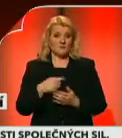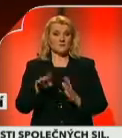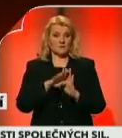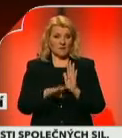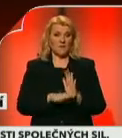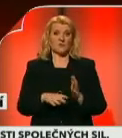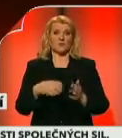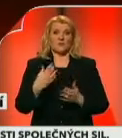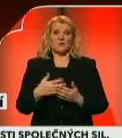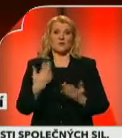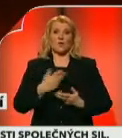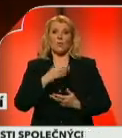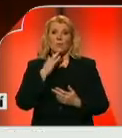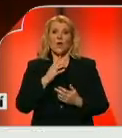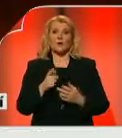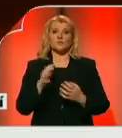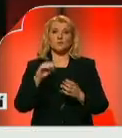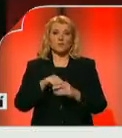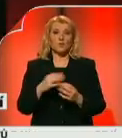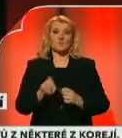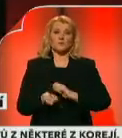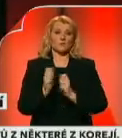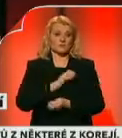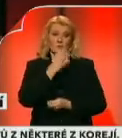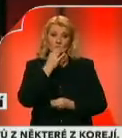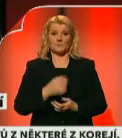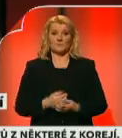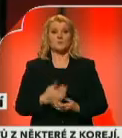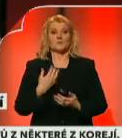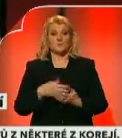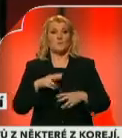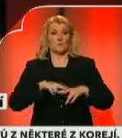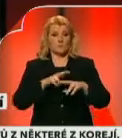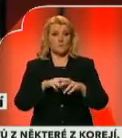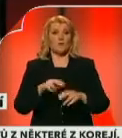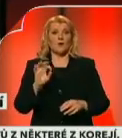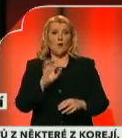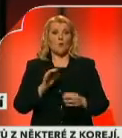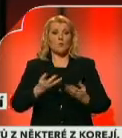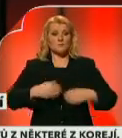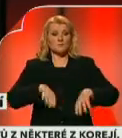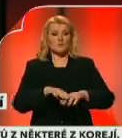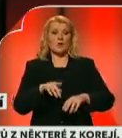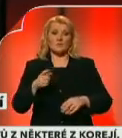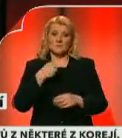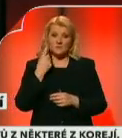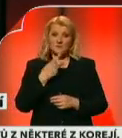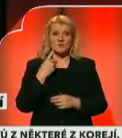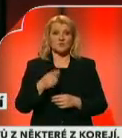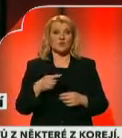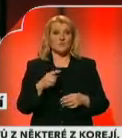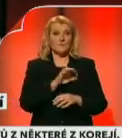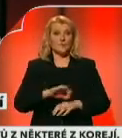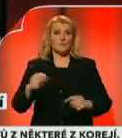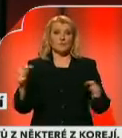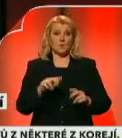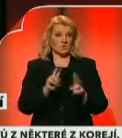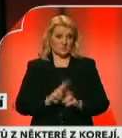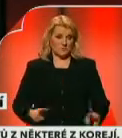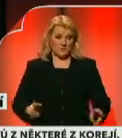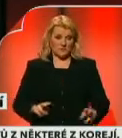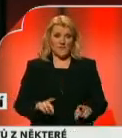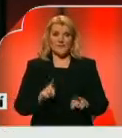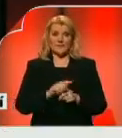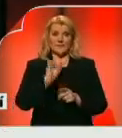nějaké prohlášení těžko může něco změnit. Tak postupně. Podle ombudsmana a dalších právních autorit je ten projekt protiústavní. Nikdo,